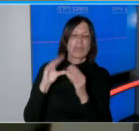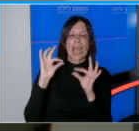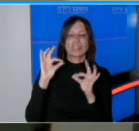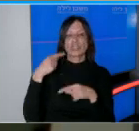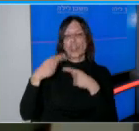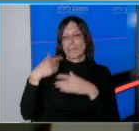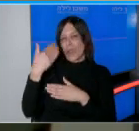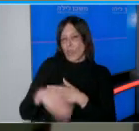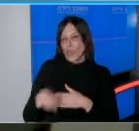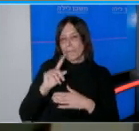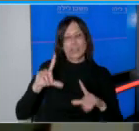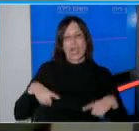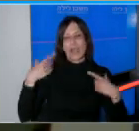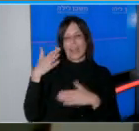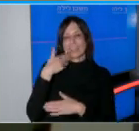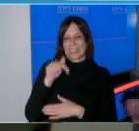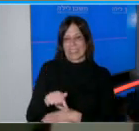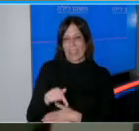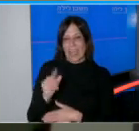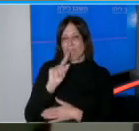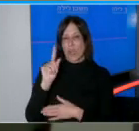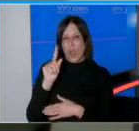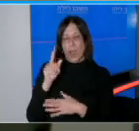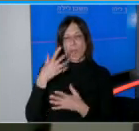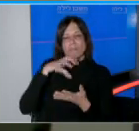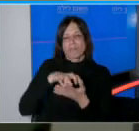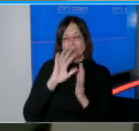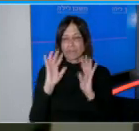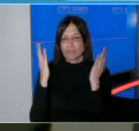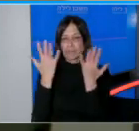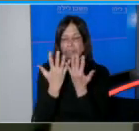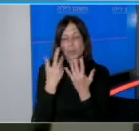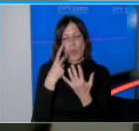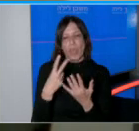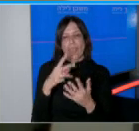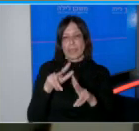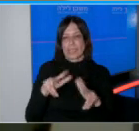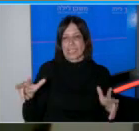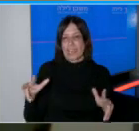האחרונים. מי שחי במדינת ישראל ולא באיזה בועה, רואה את המצב.